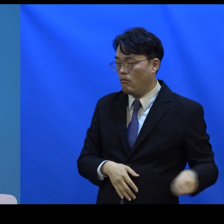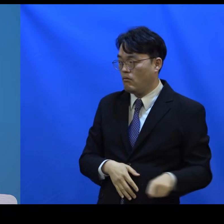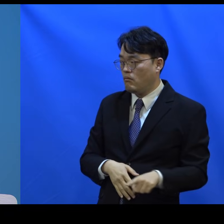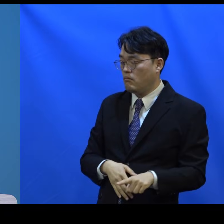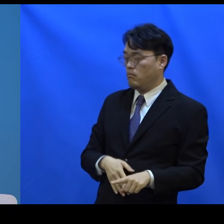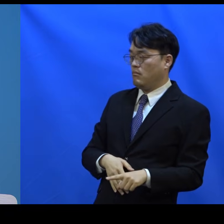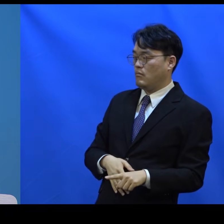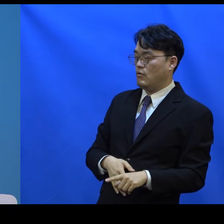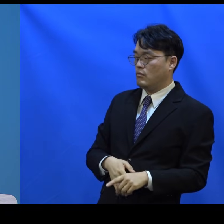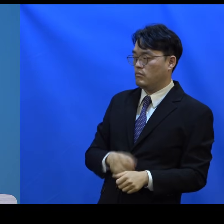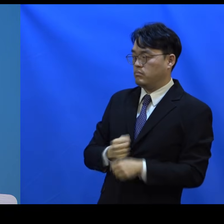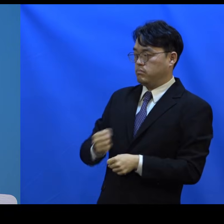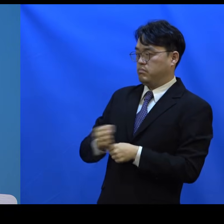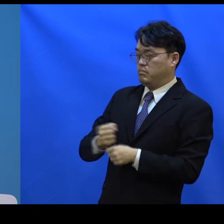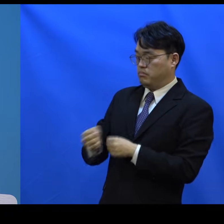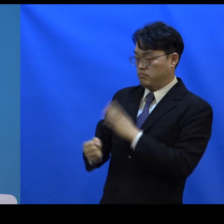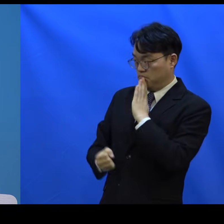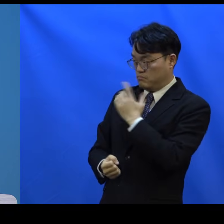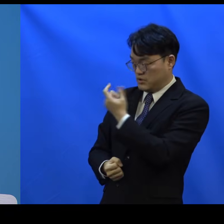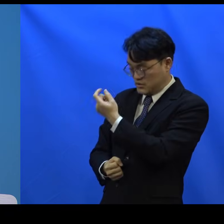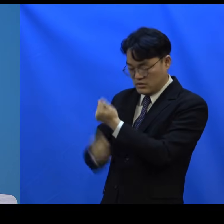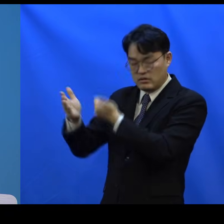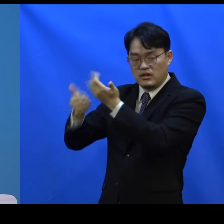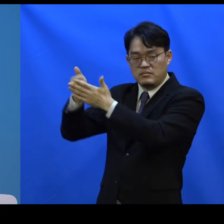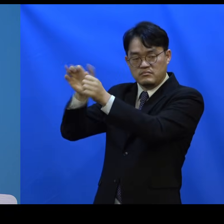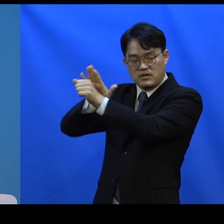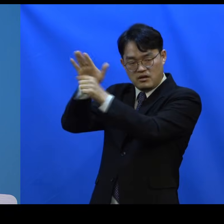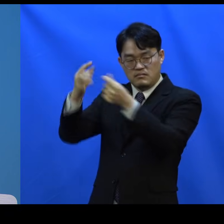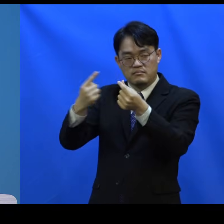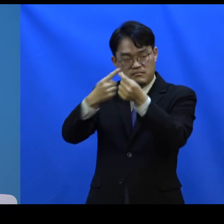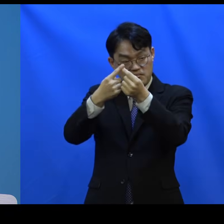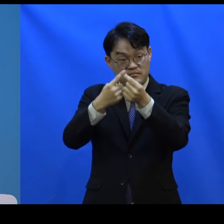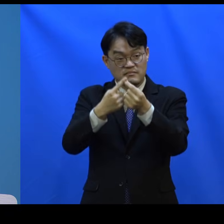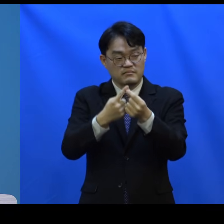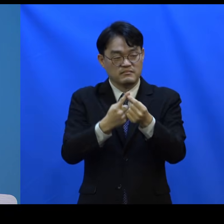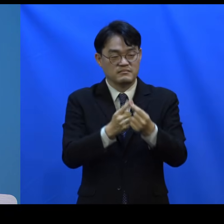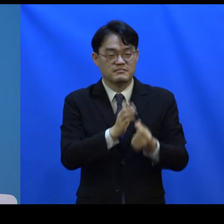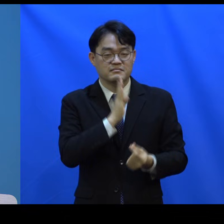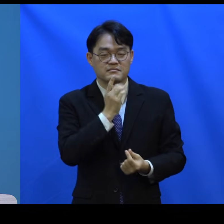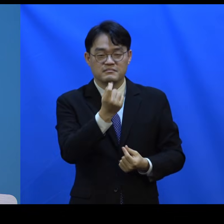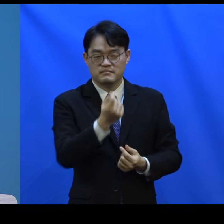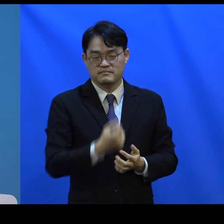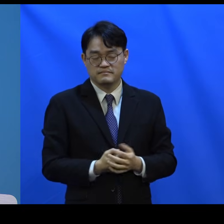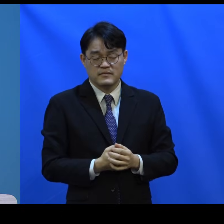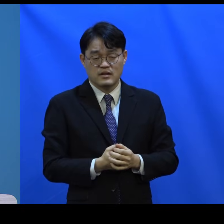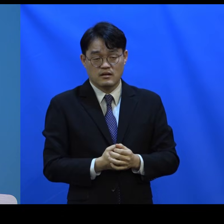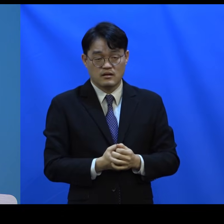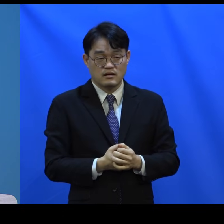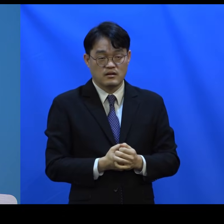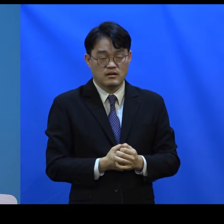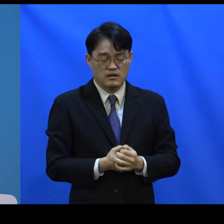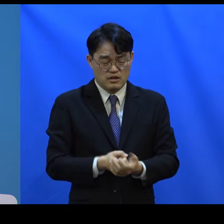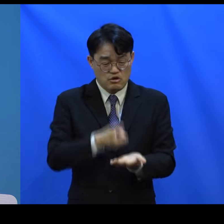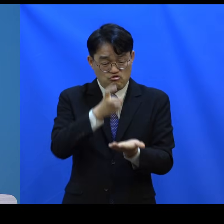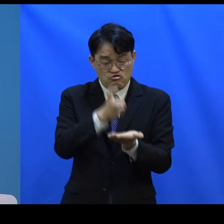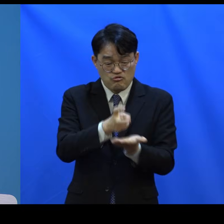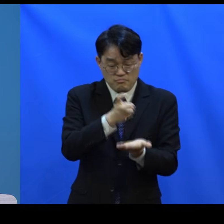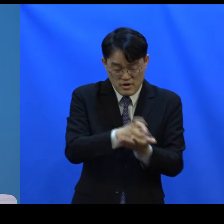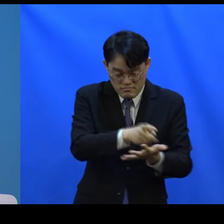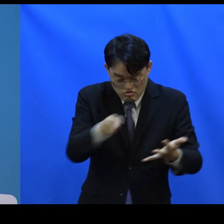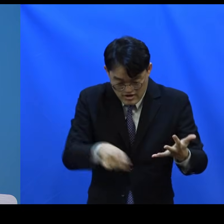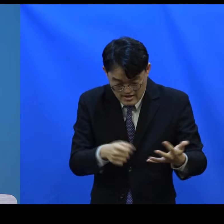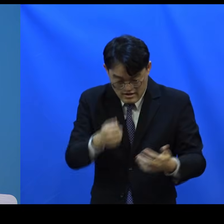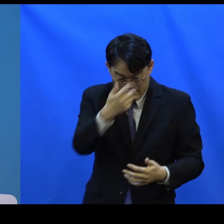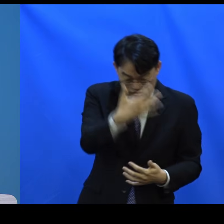탁월한 답변이었습니다. 이 율법사는 가장 큰 계명을 하나 선택하라 이렇게 요구한 거잖아요. 근데